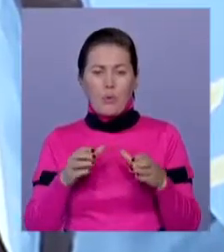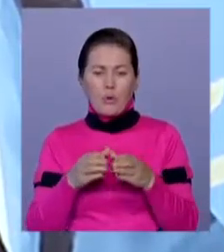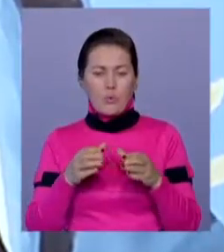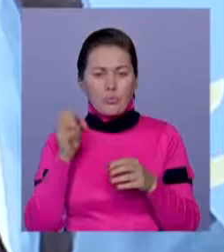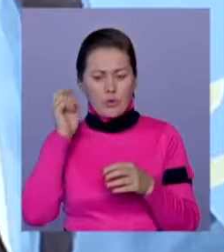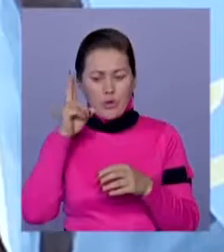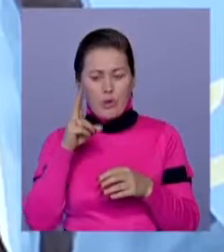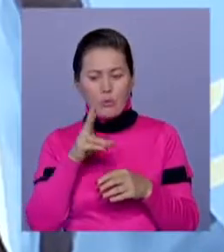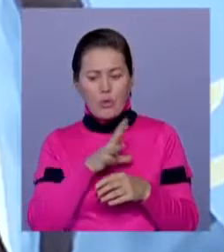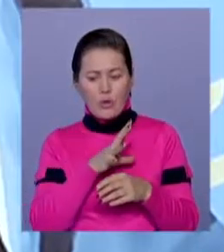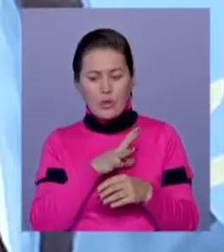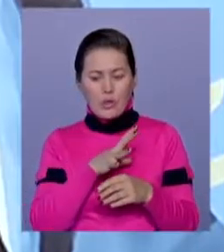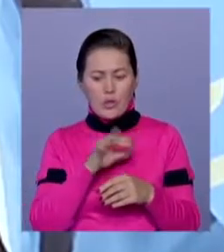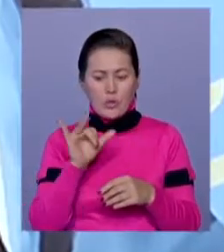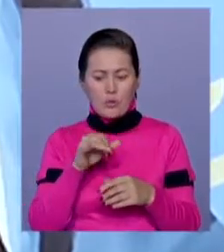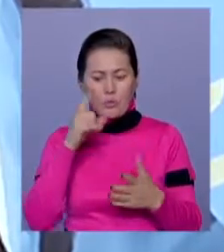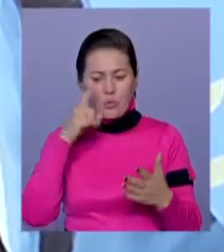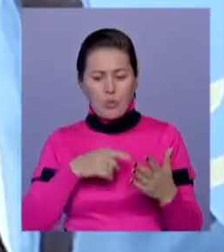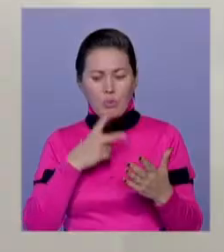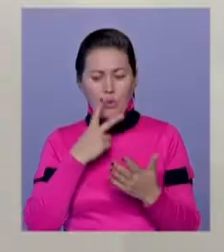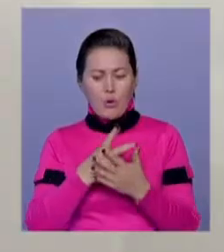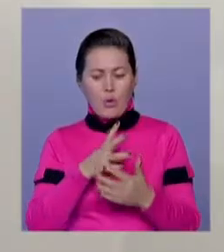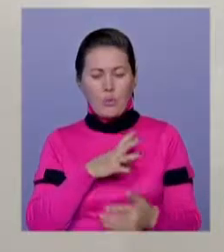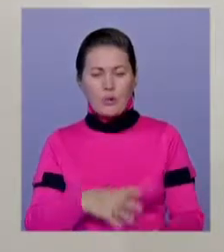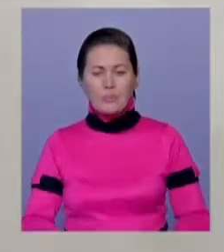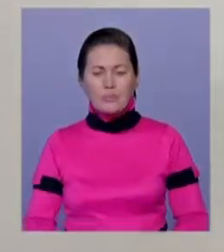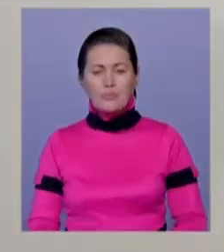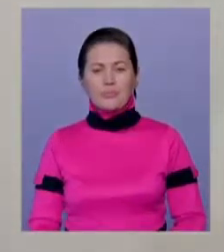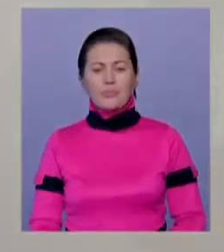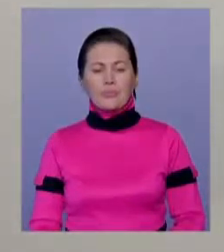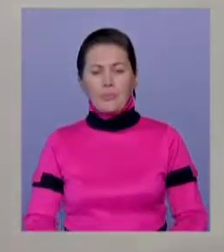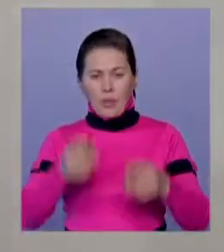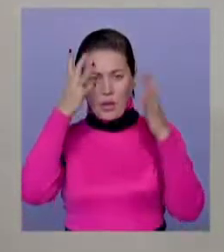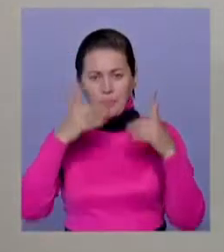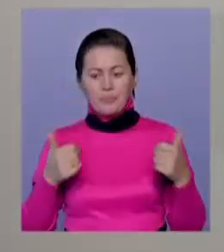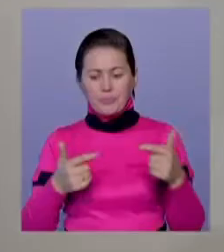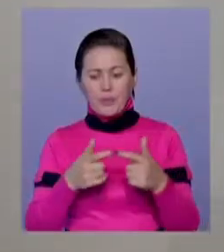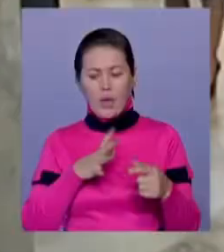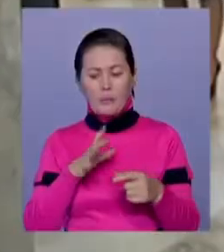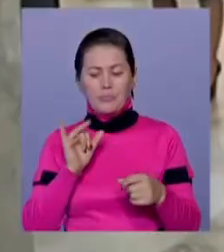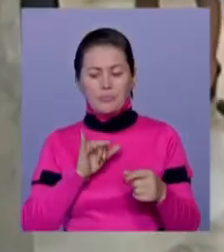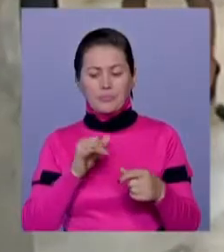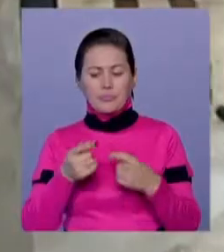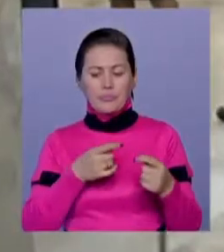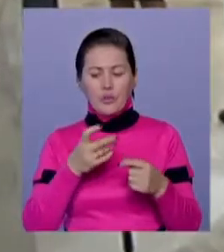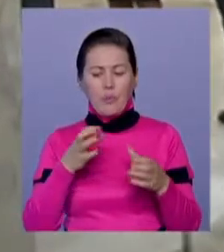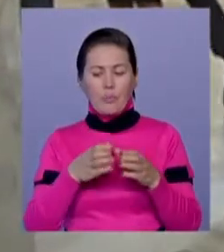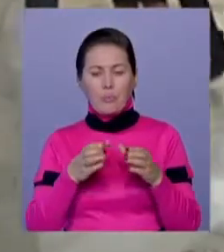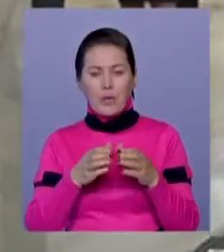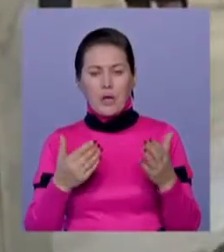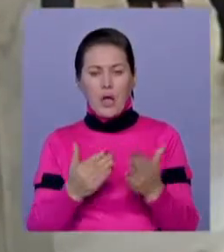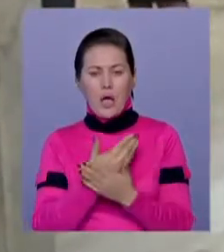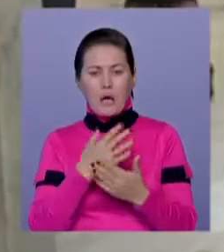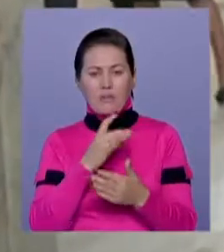мүшесі болатындарыңызға сенім білдіреміз. Салтанатты жиын кезінде шаһар басшысы Нұр Отан партиясының